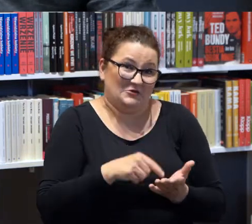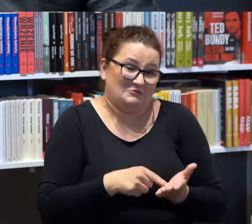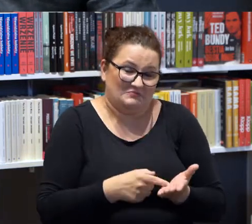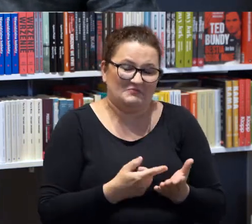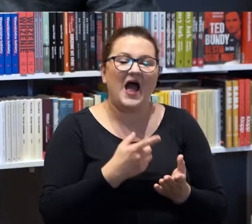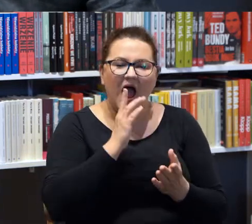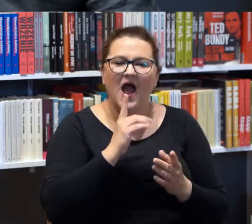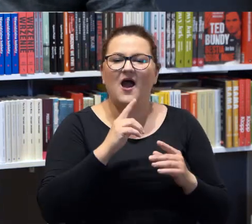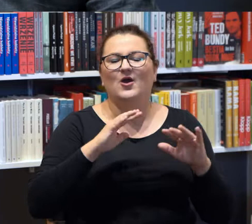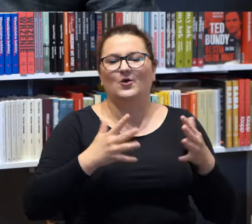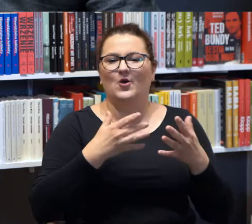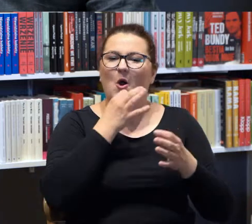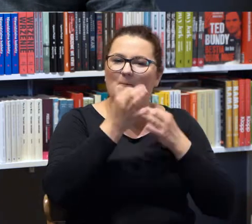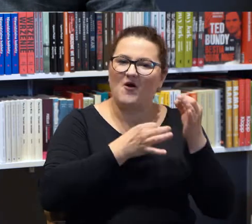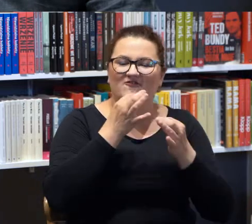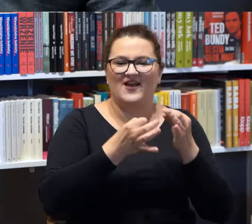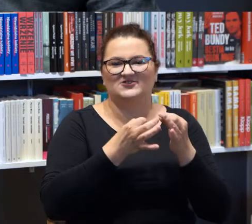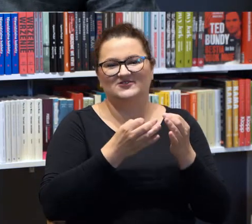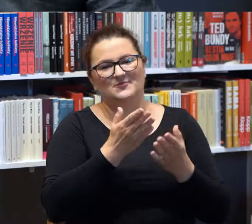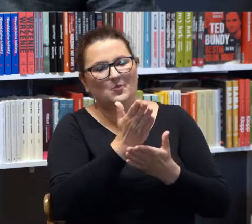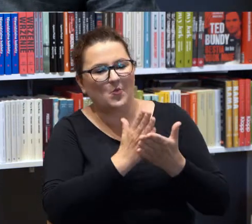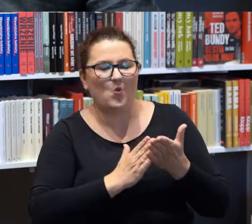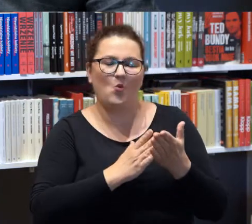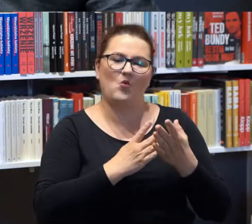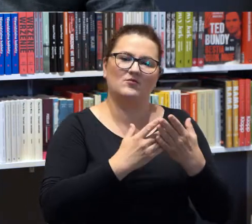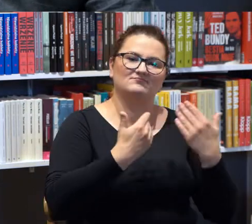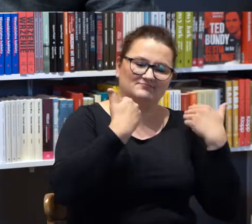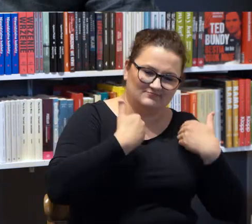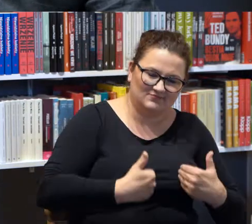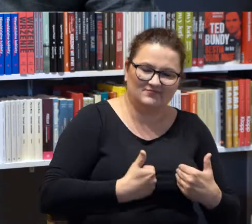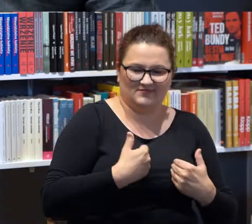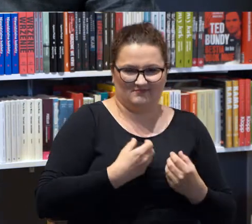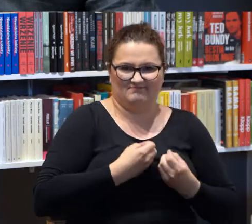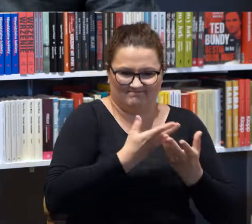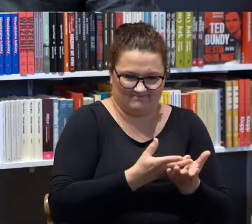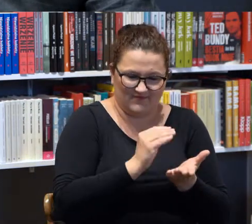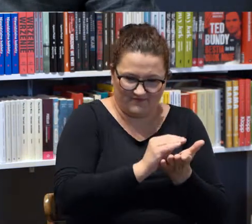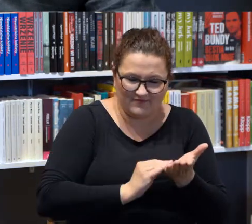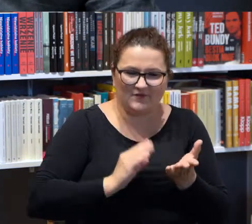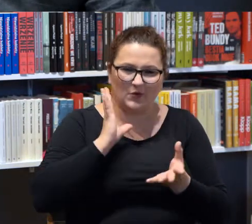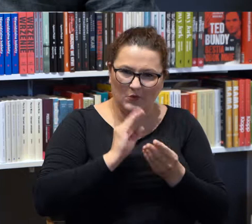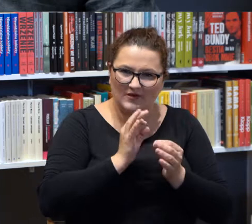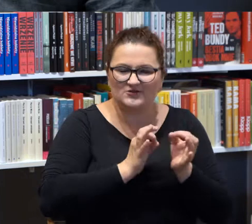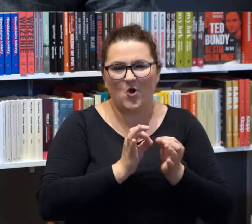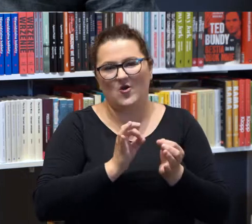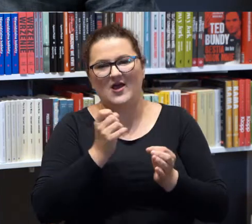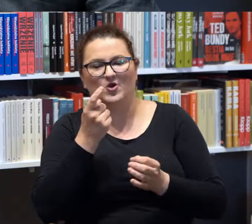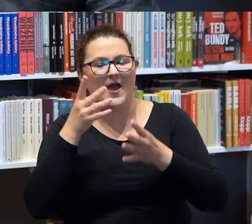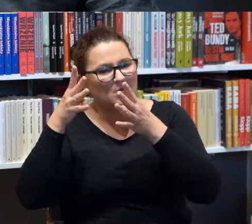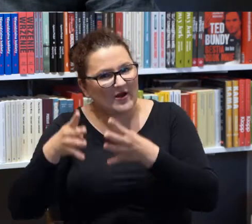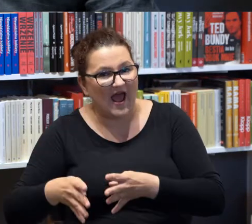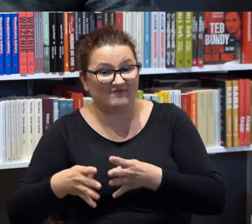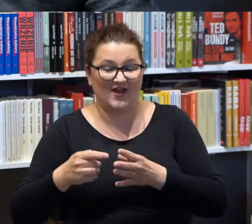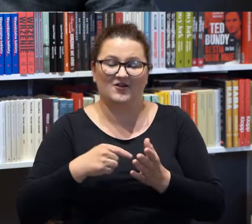opowieść o taka na poły biograficzna, na poły autobiograficzna, o mojej relacji z ojcem